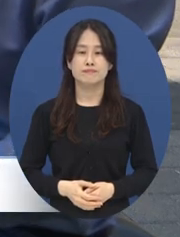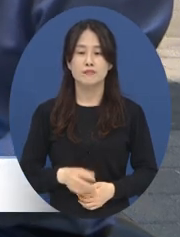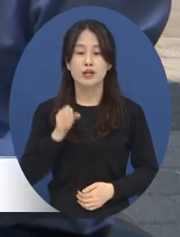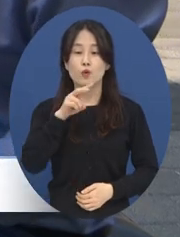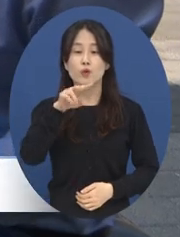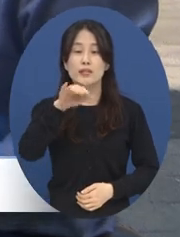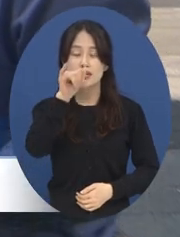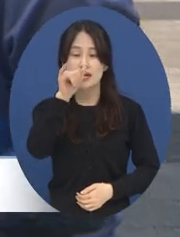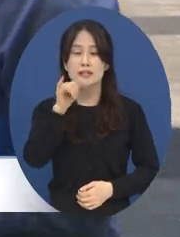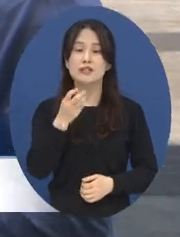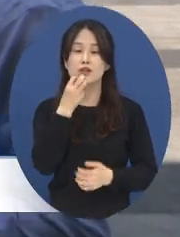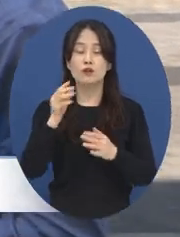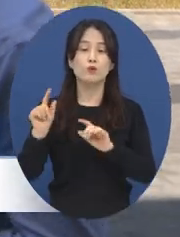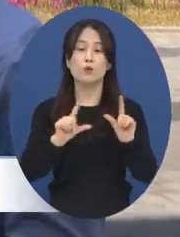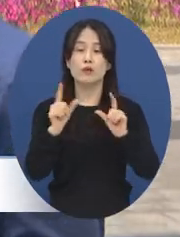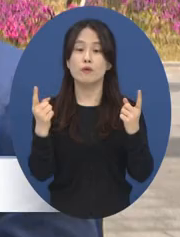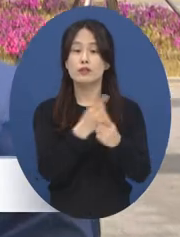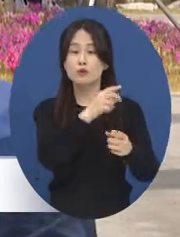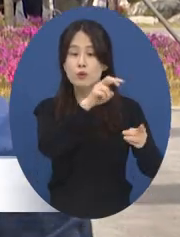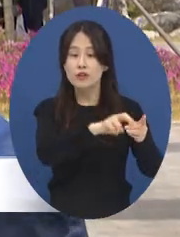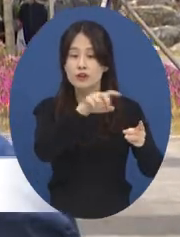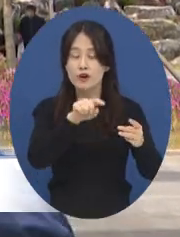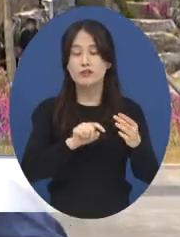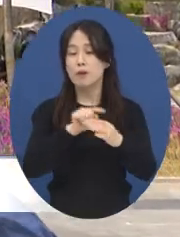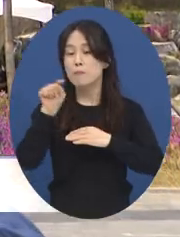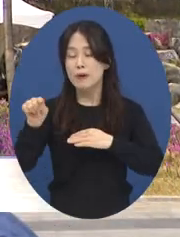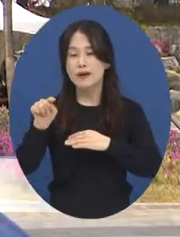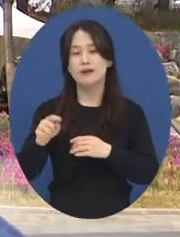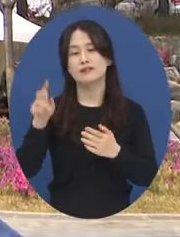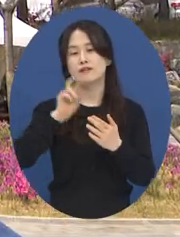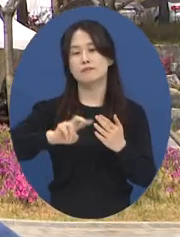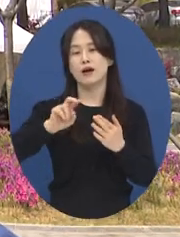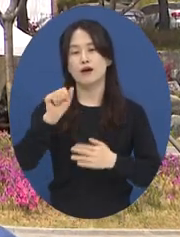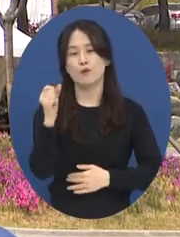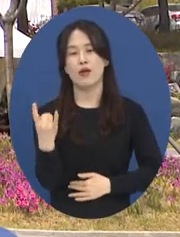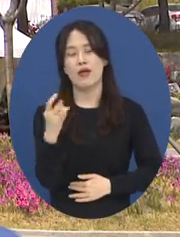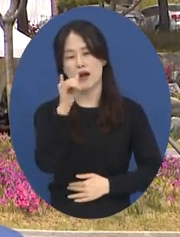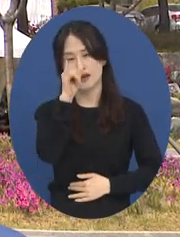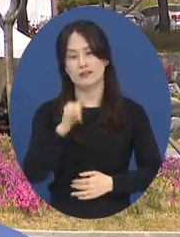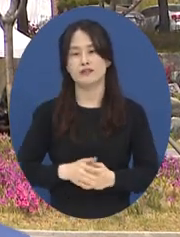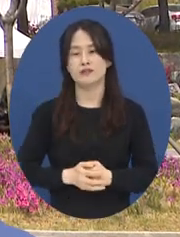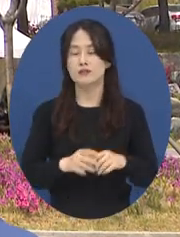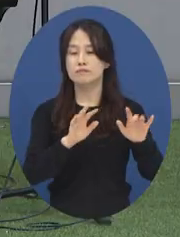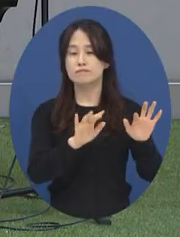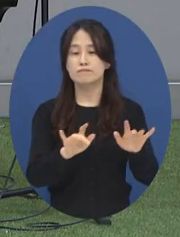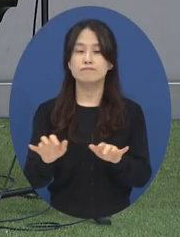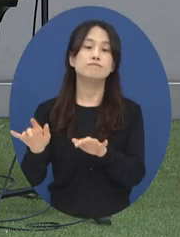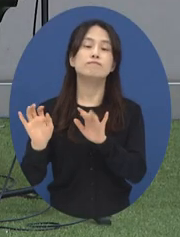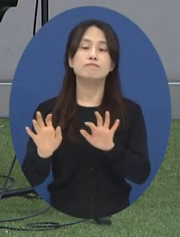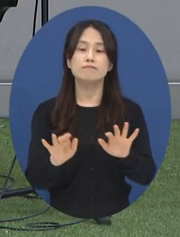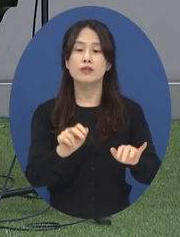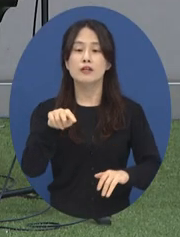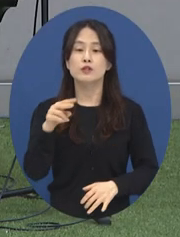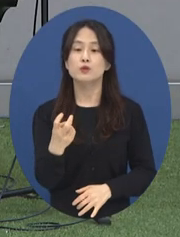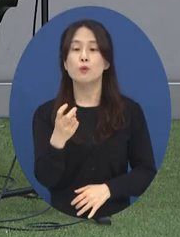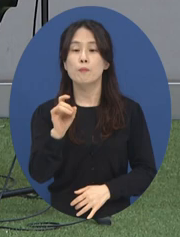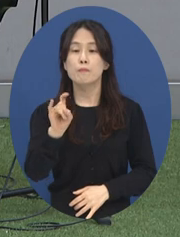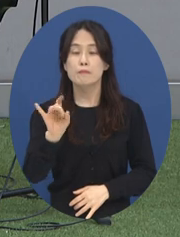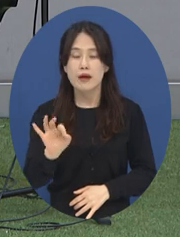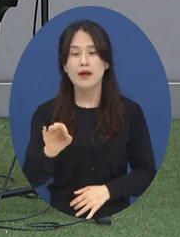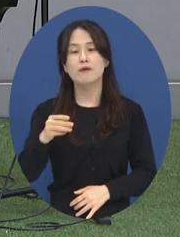용인에 위치한 경기도 생활치료센터에서 야외 음악회가 열렸습니다. 피아니스트의 손길을 따라 쇼팽과 리스트,